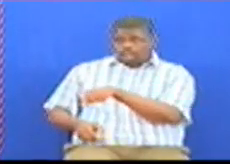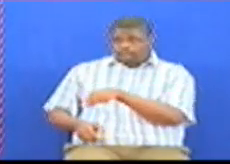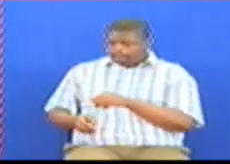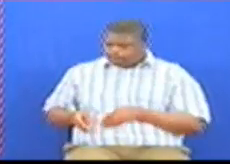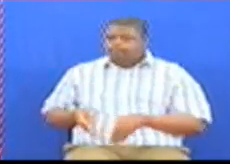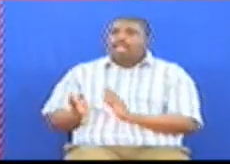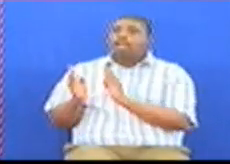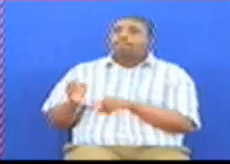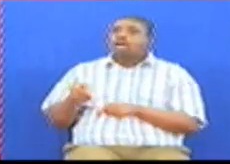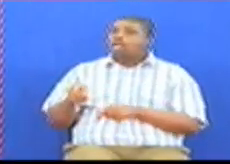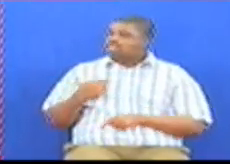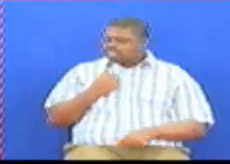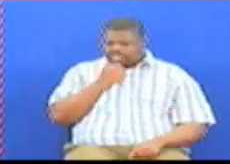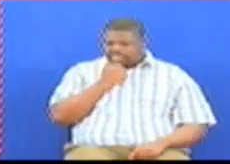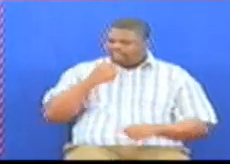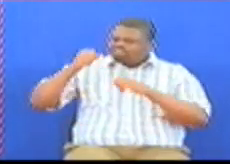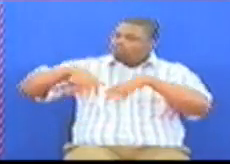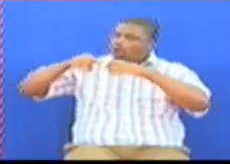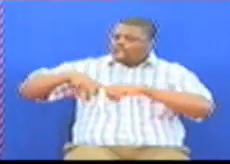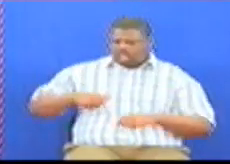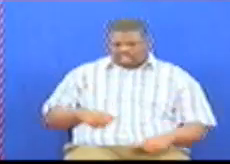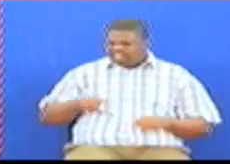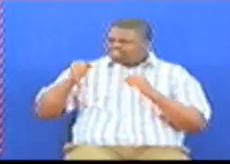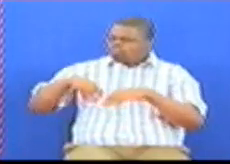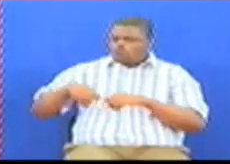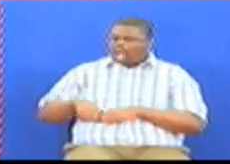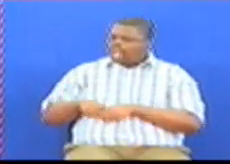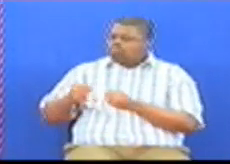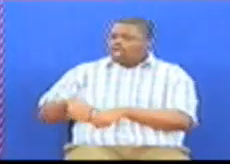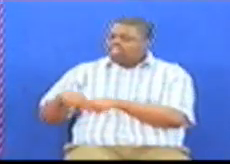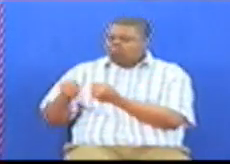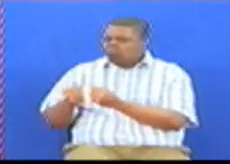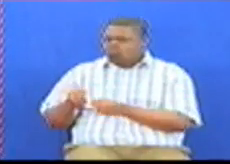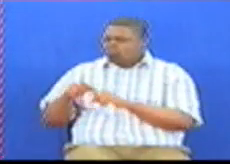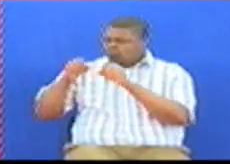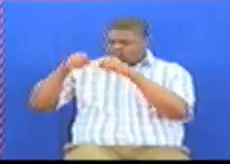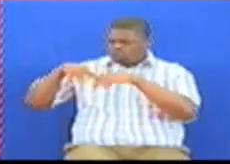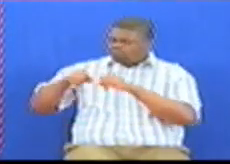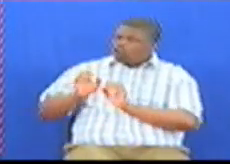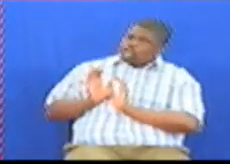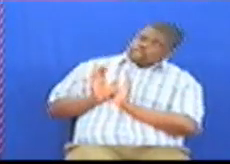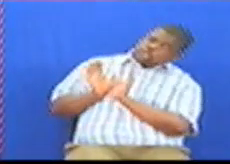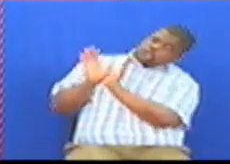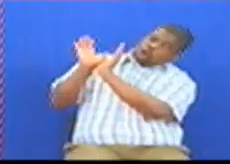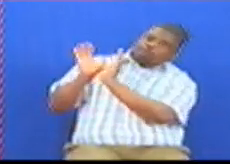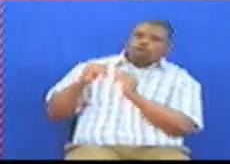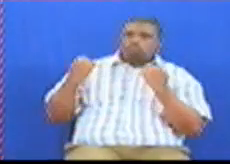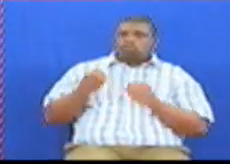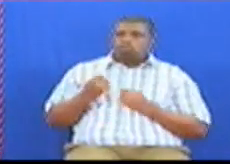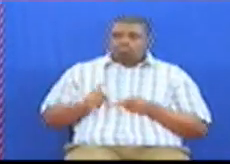hatuwezi kusema isinyeshe. Mvua ni baraka. Lakini barabara za Mfindi zimeharibika sana. Kuna barabara hii ya kutoka Mafinga mpaka kule